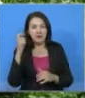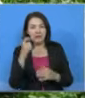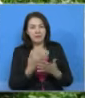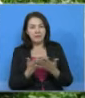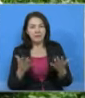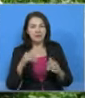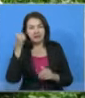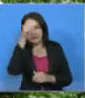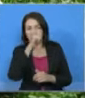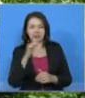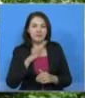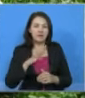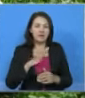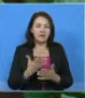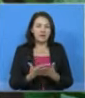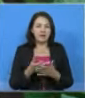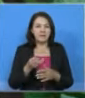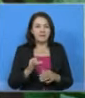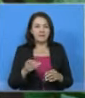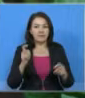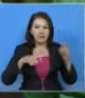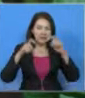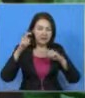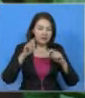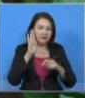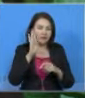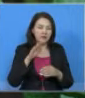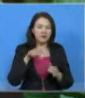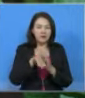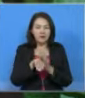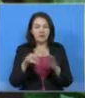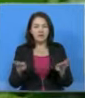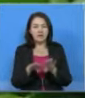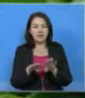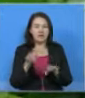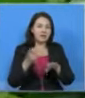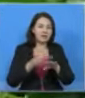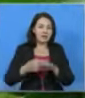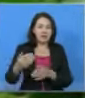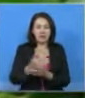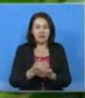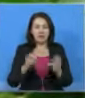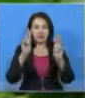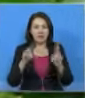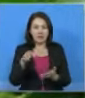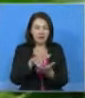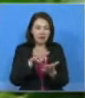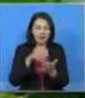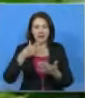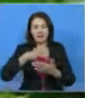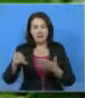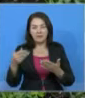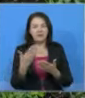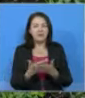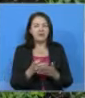бірнеше жыл болған. Өнім көлемін артыру үшін тамшылап суару әдісін іске қосты. Сонымен бірге картоп жинайтын арнайы комбайнда сатып алды.